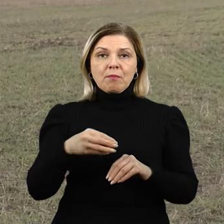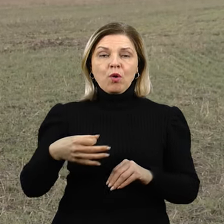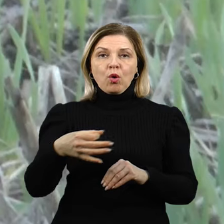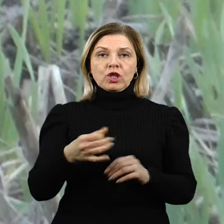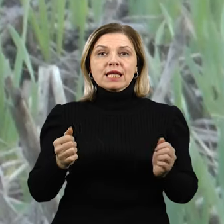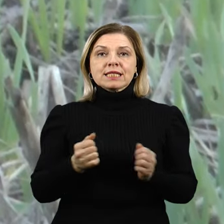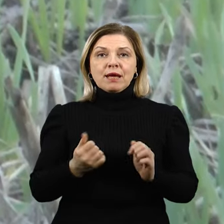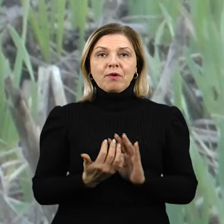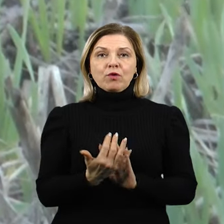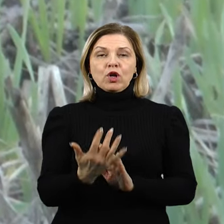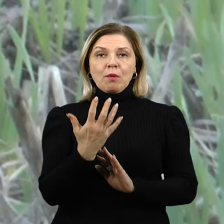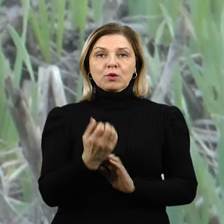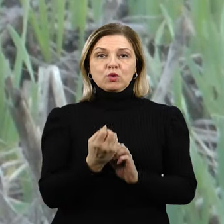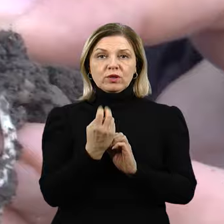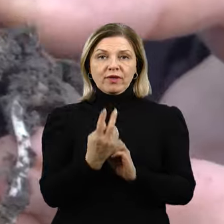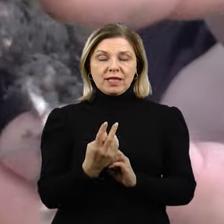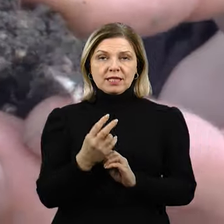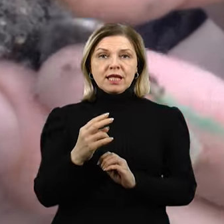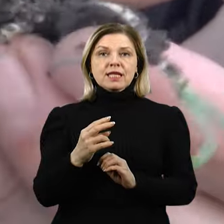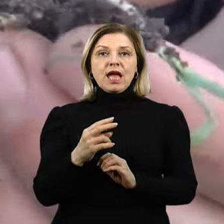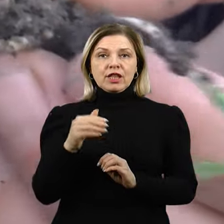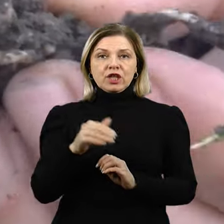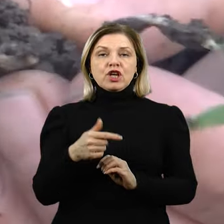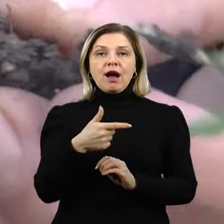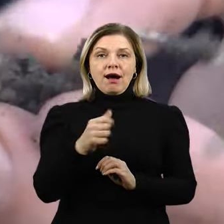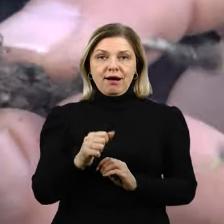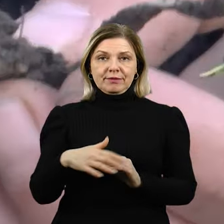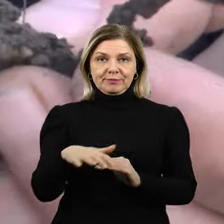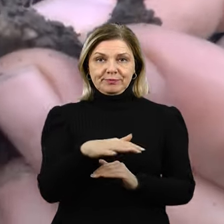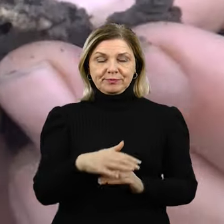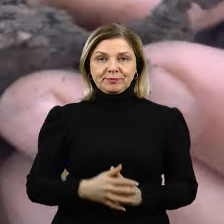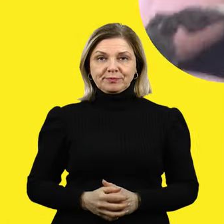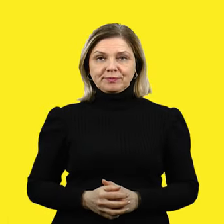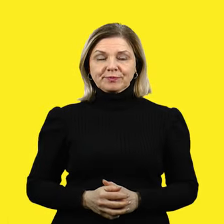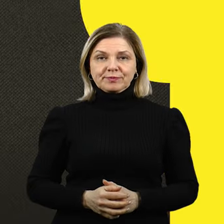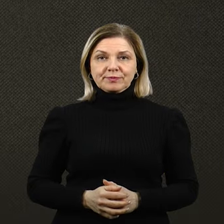культурами 512 тисяч гектарів ріллі. Подробиці далі у випуску.